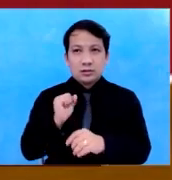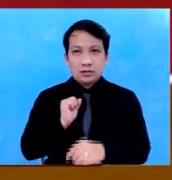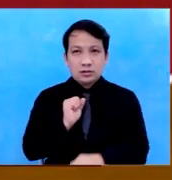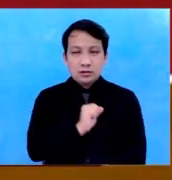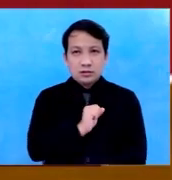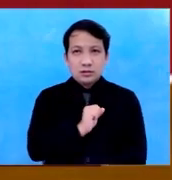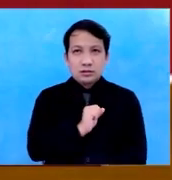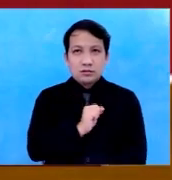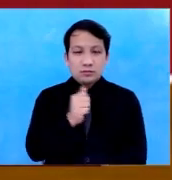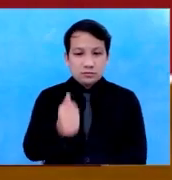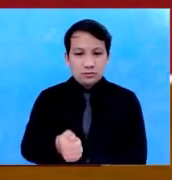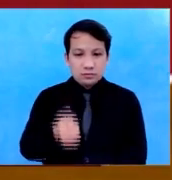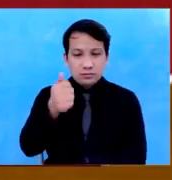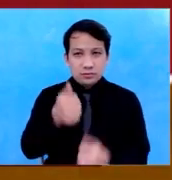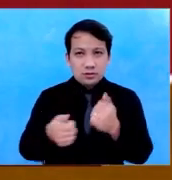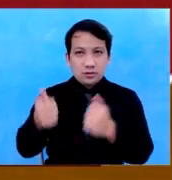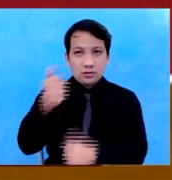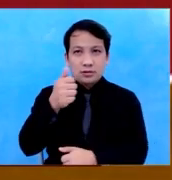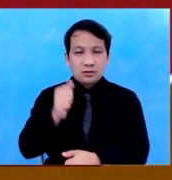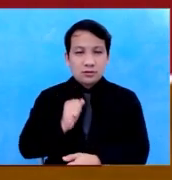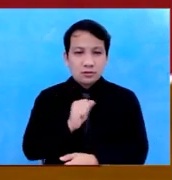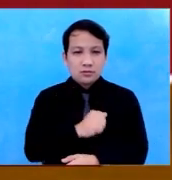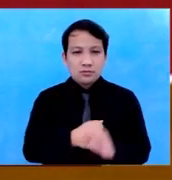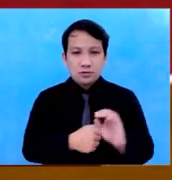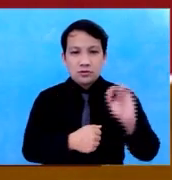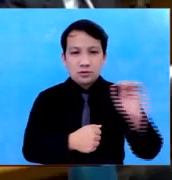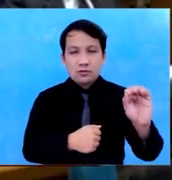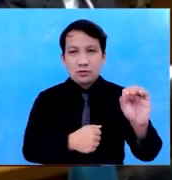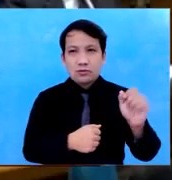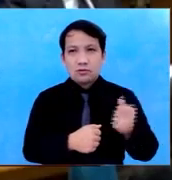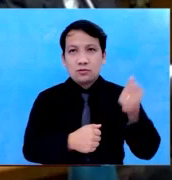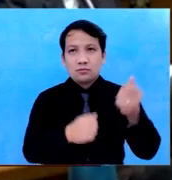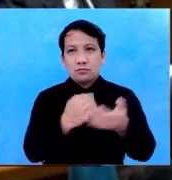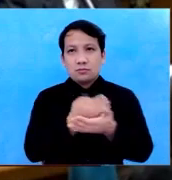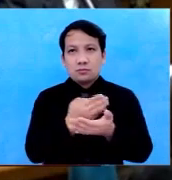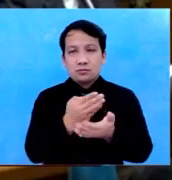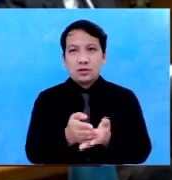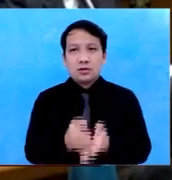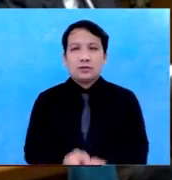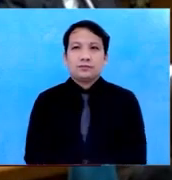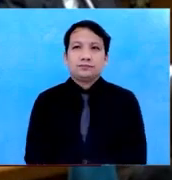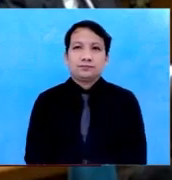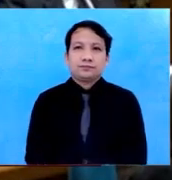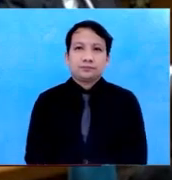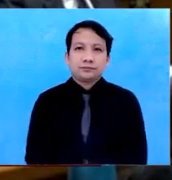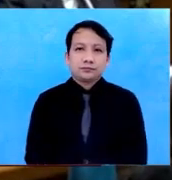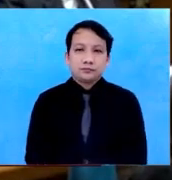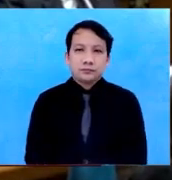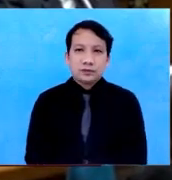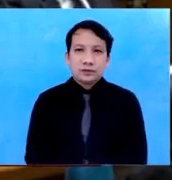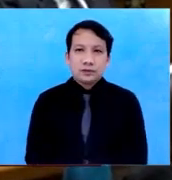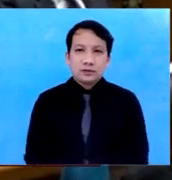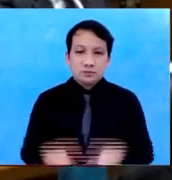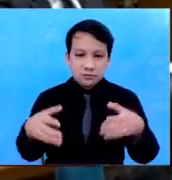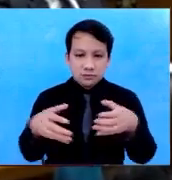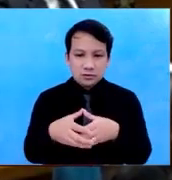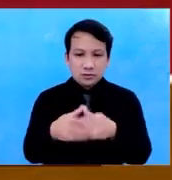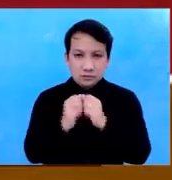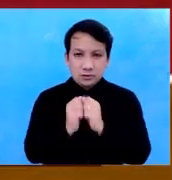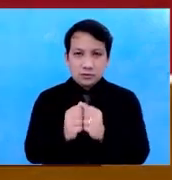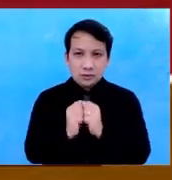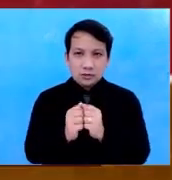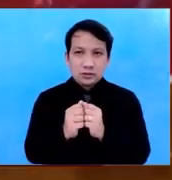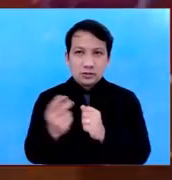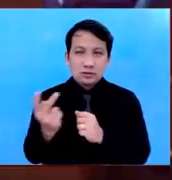Ipapasa ito sa Senado para naman sa sariling bersyon nila ng budget. Saka magkoconvene o magsasama ang dalawang kapulungan para